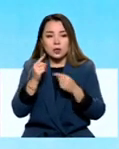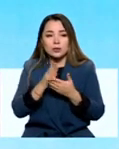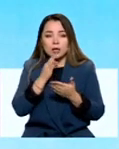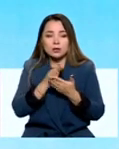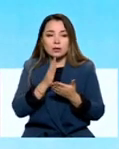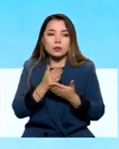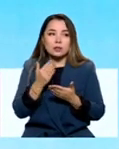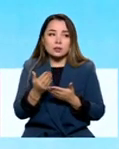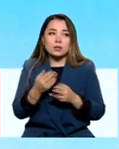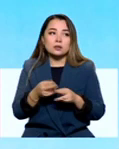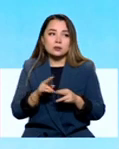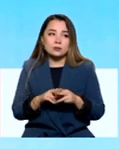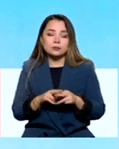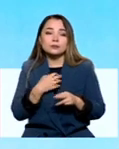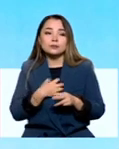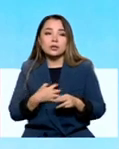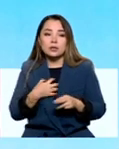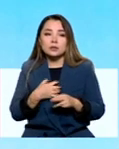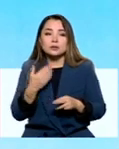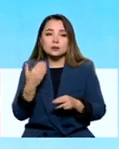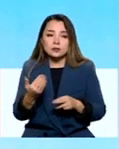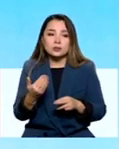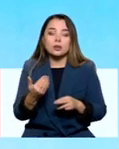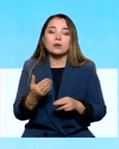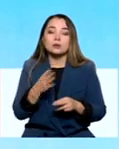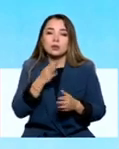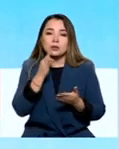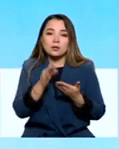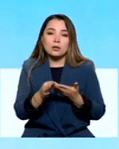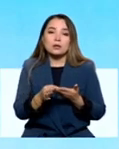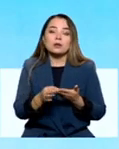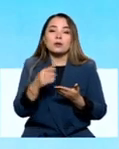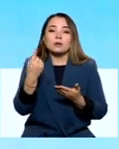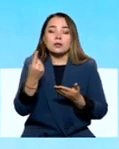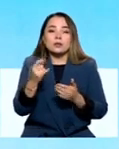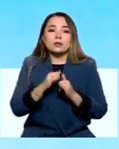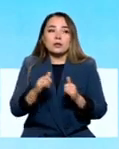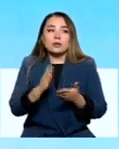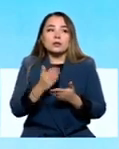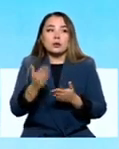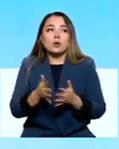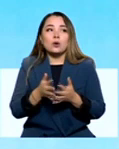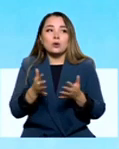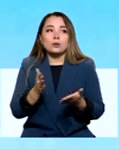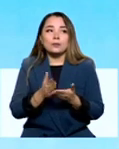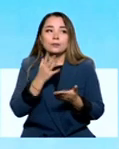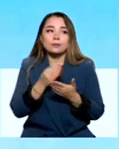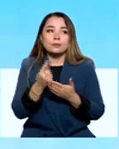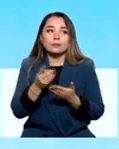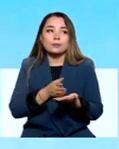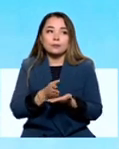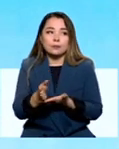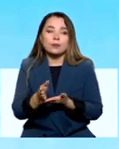идеологиясы бар. Бирок негизинен биз ушул жанагы бир тамыр, бир өлкө, бир дарак